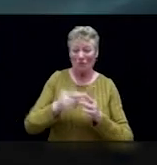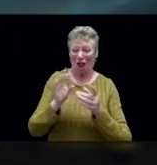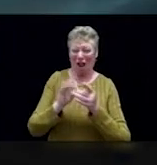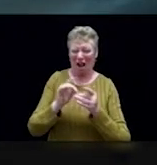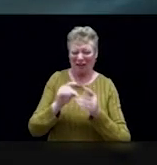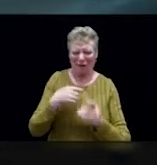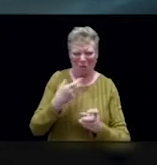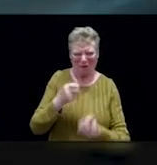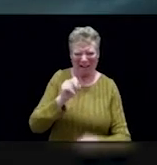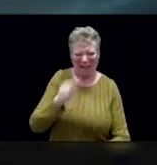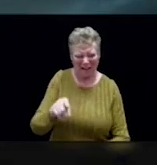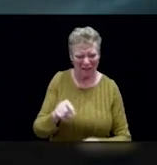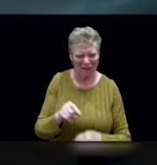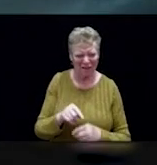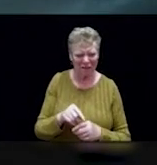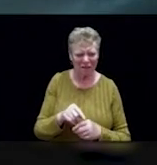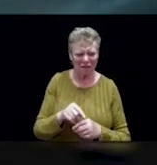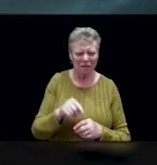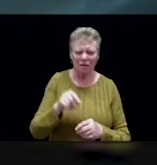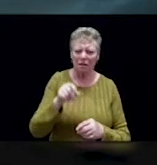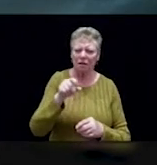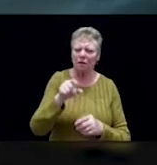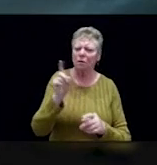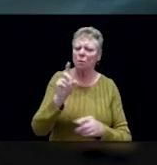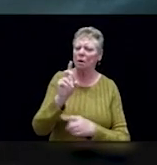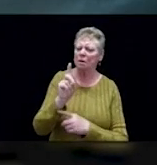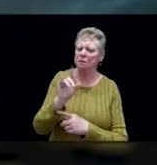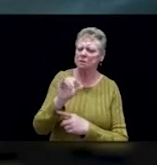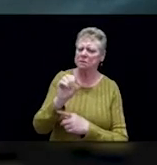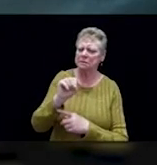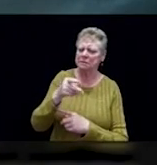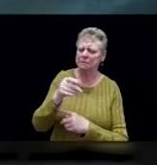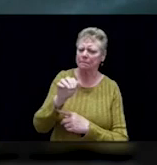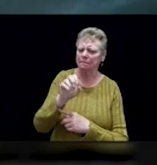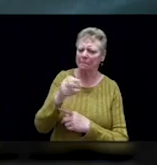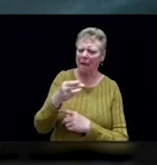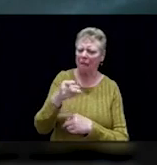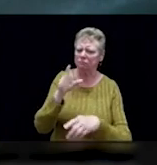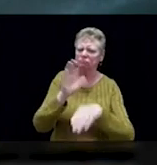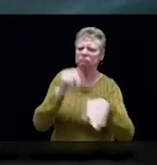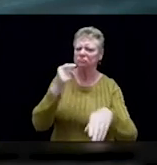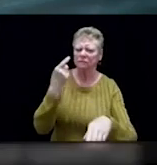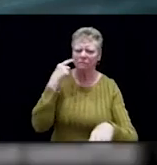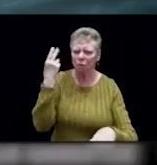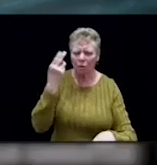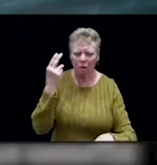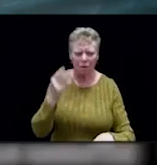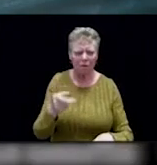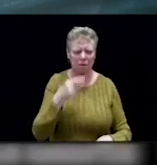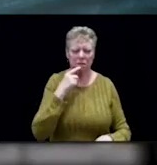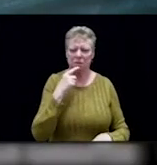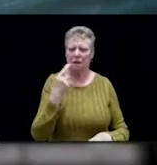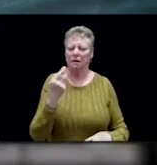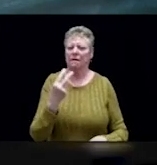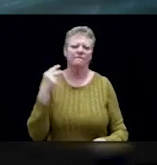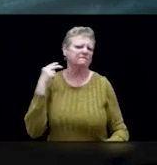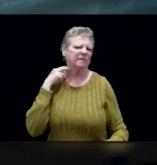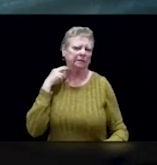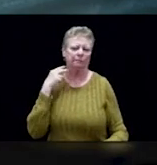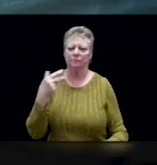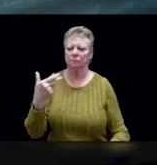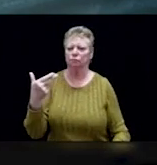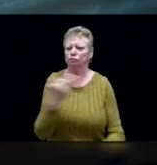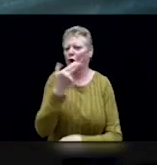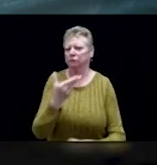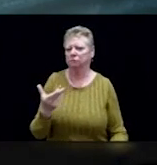的特大槍擊案公眾研訊，星期一展開小組討論，多個當日有份參與行動的救護人員分享應